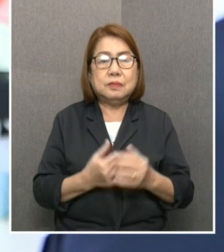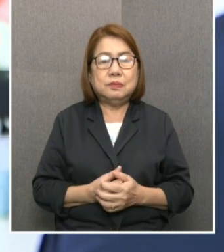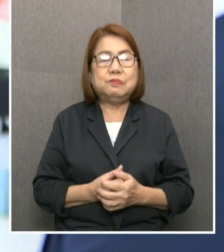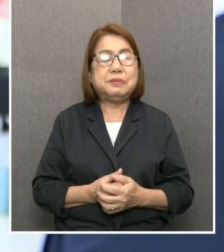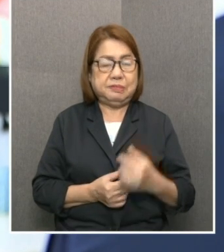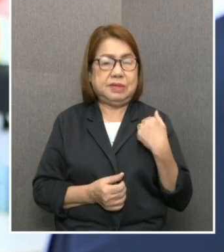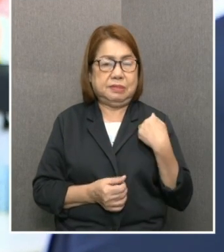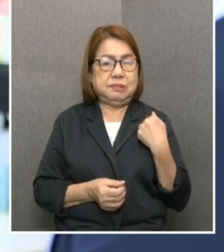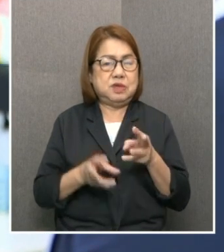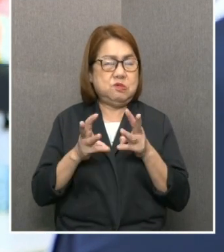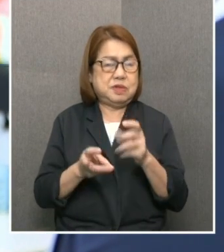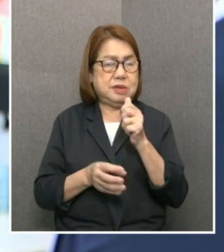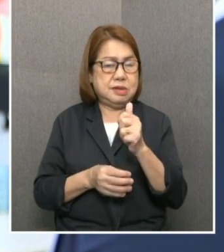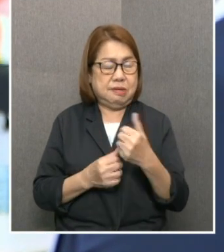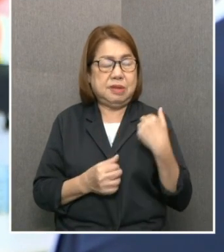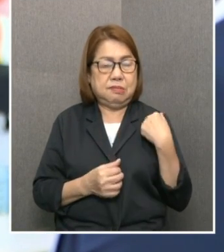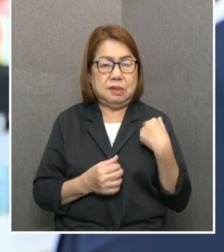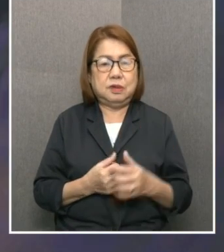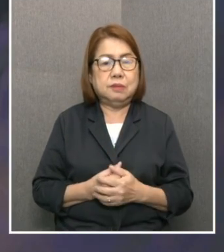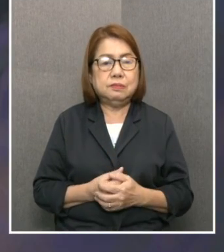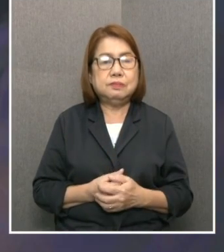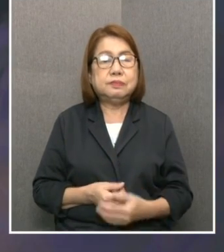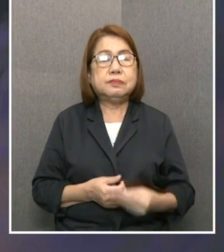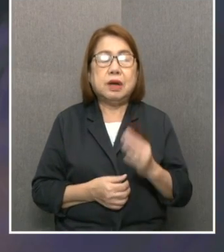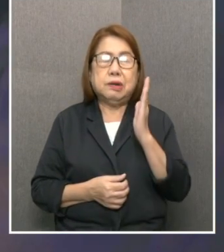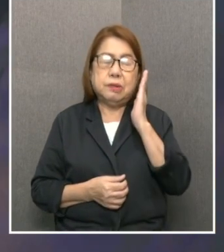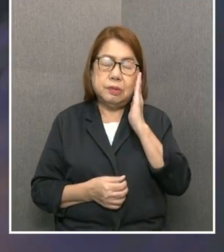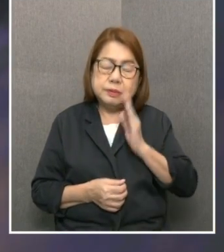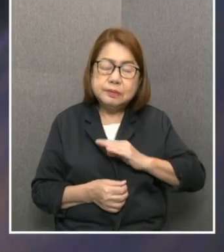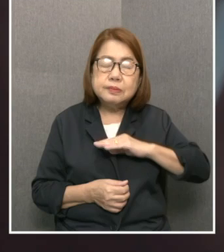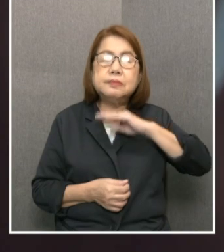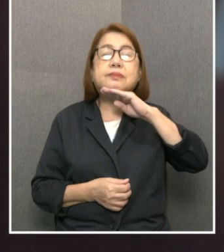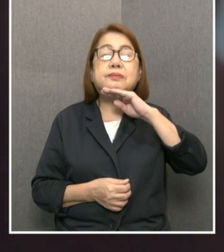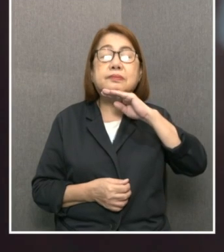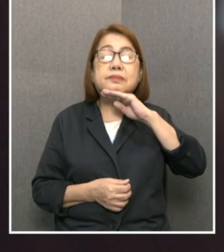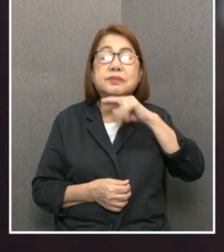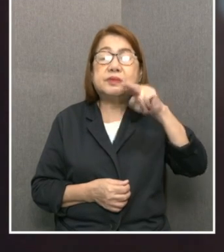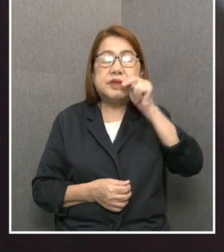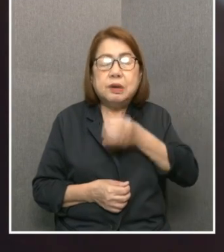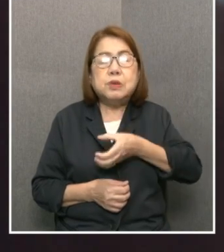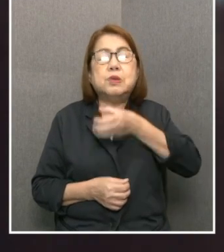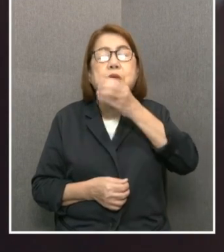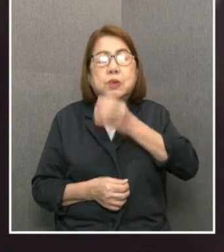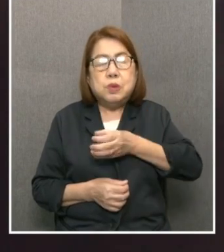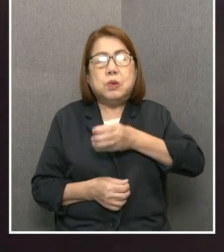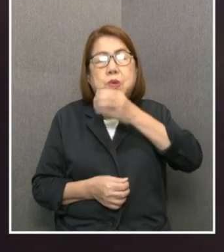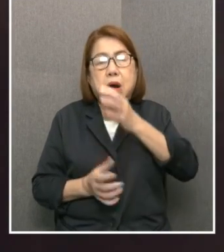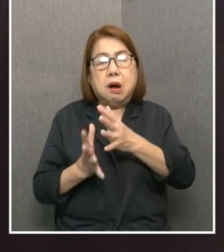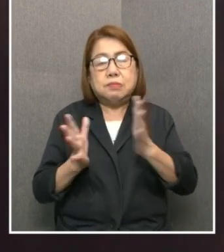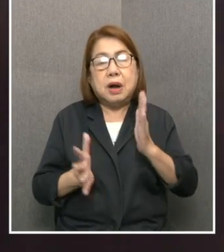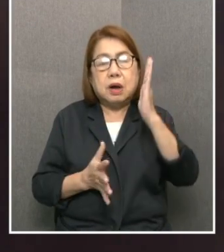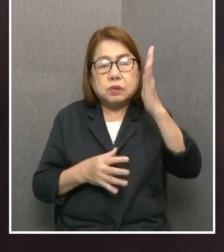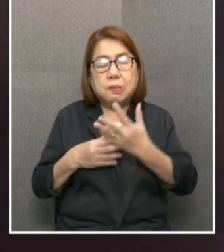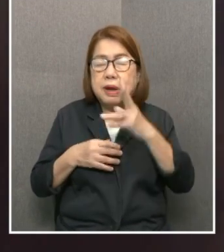วิธีการดูแลเส้นเสียงนะครับก็คือให้นอนหลับพักผ่อนให้เพียงพอดื่มน้ำเยอะๆเพื่อให้เส้นเสียงมีความชุ่ม